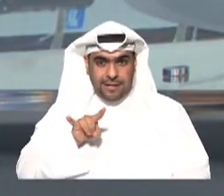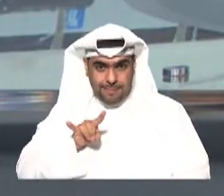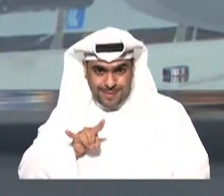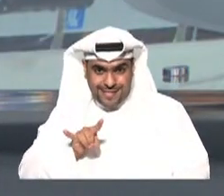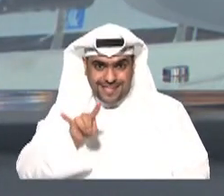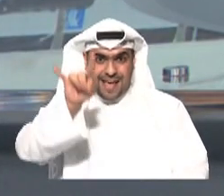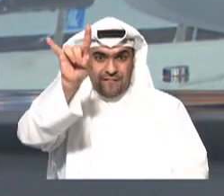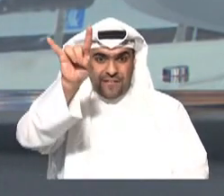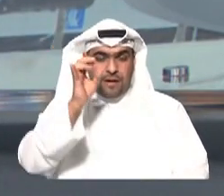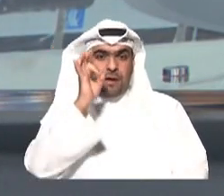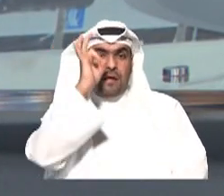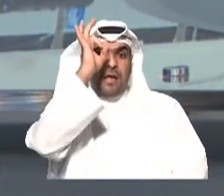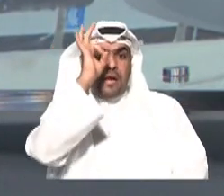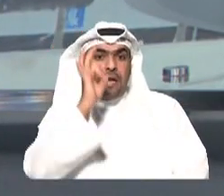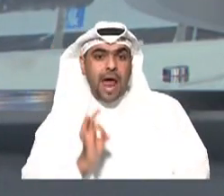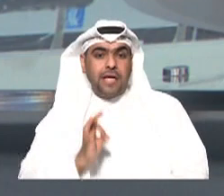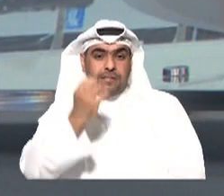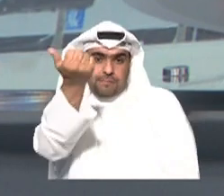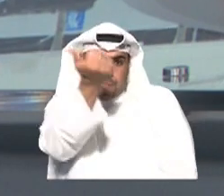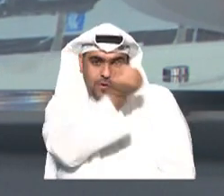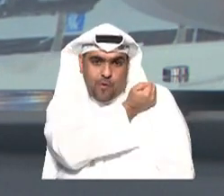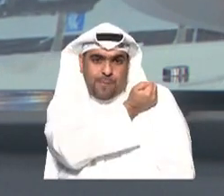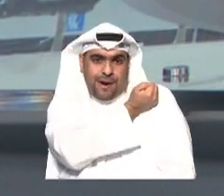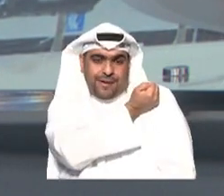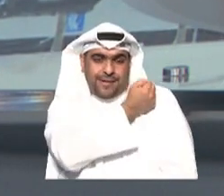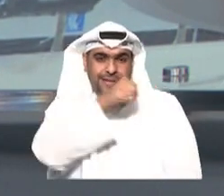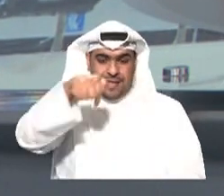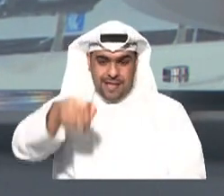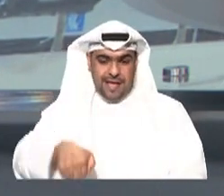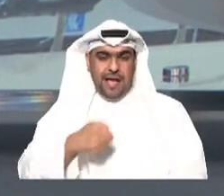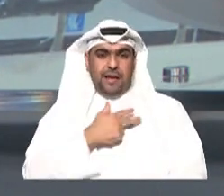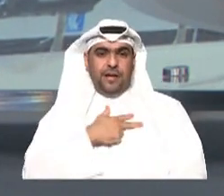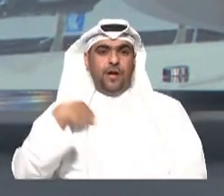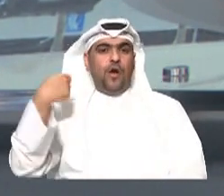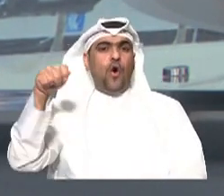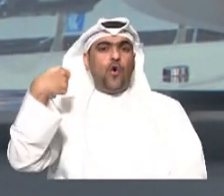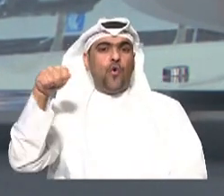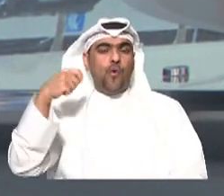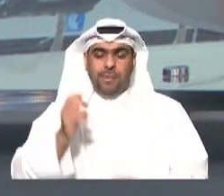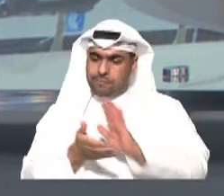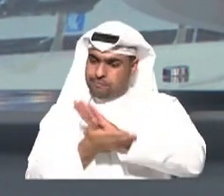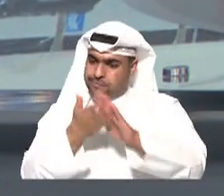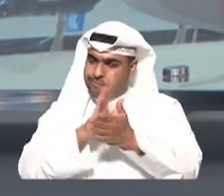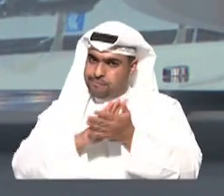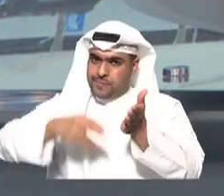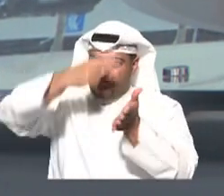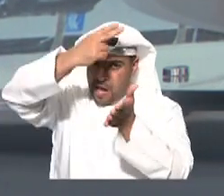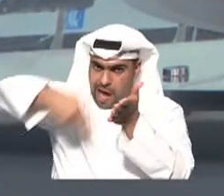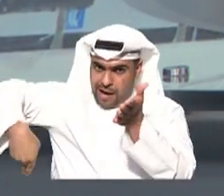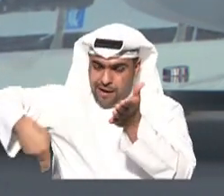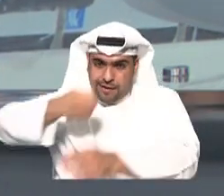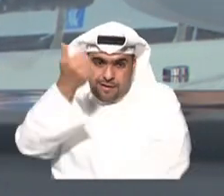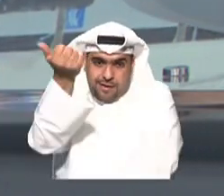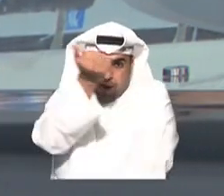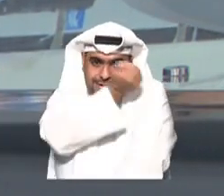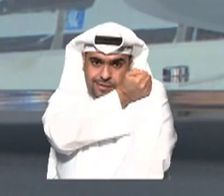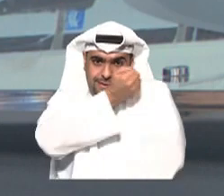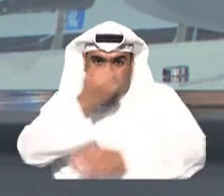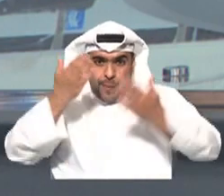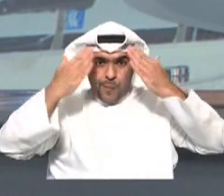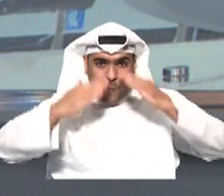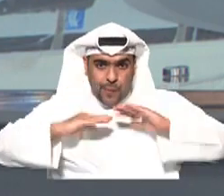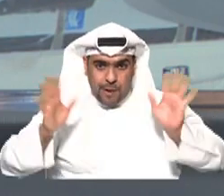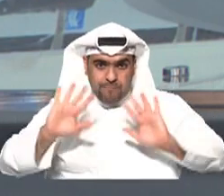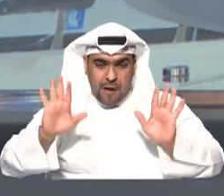مهم على الصعيدين الصحي والاجتماعي. استطلاع للرأي يبرز مدى وعي المواطن والمقيم بأهمية أخذ